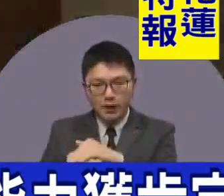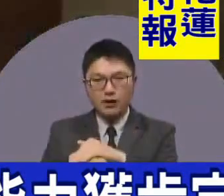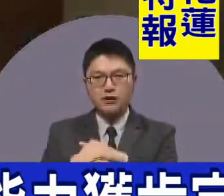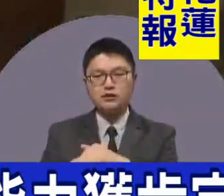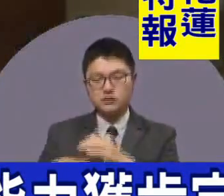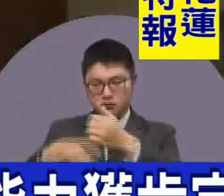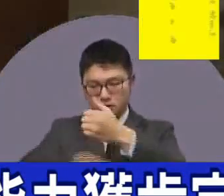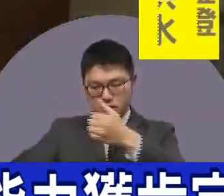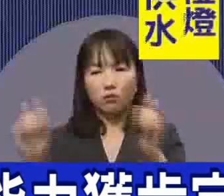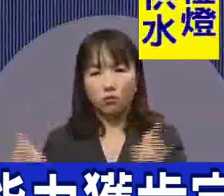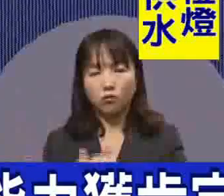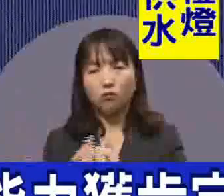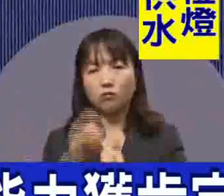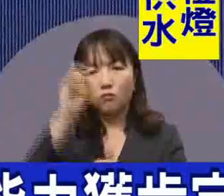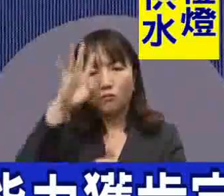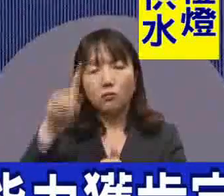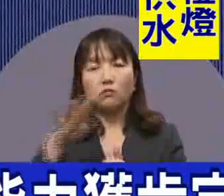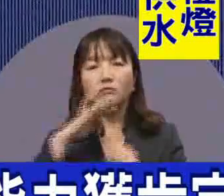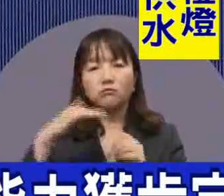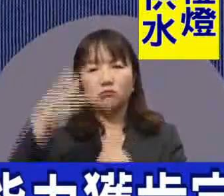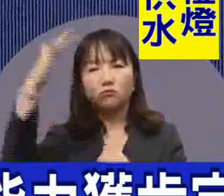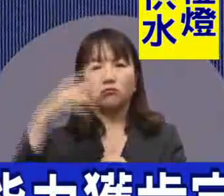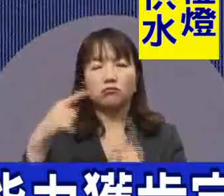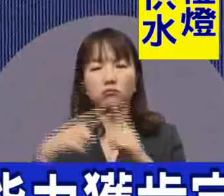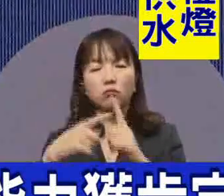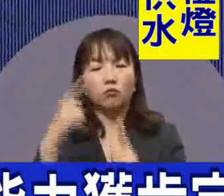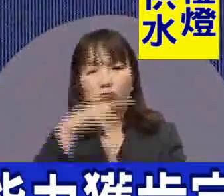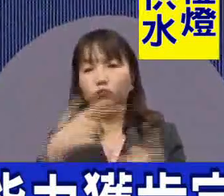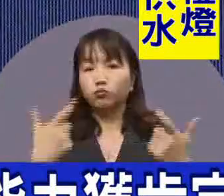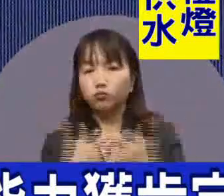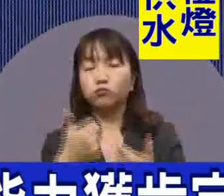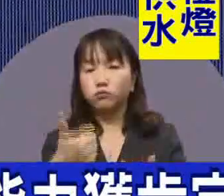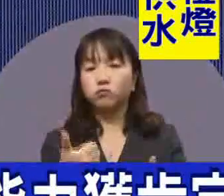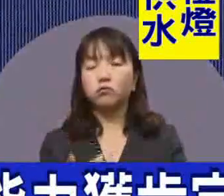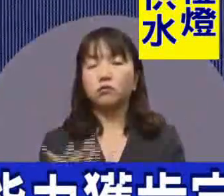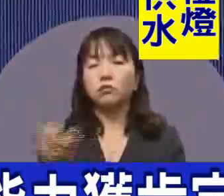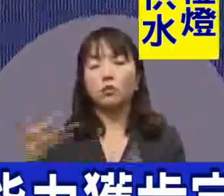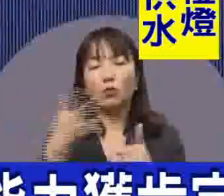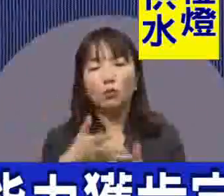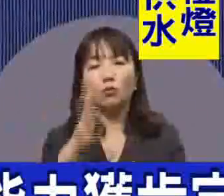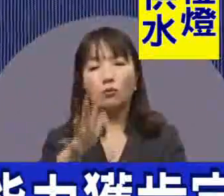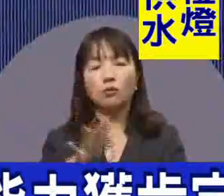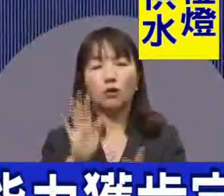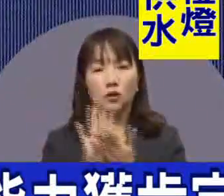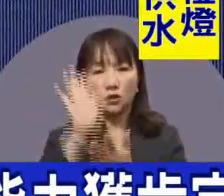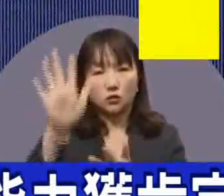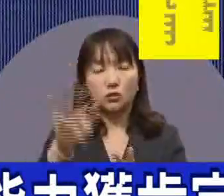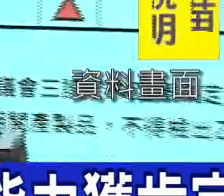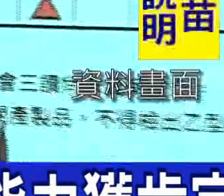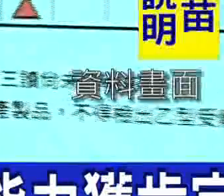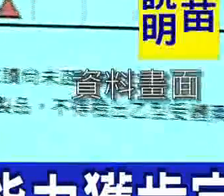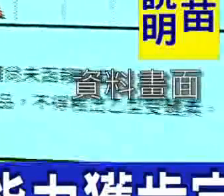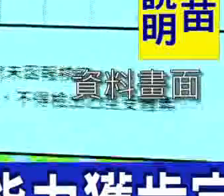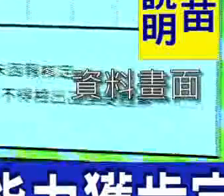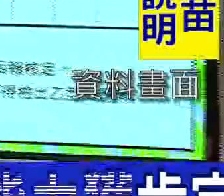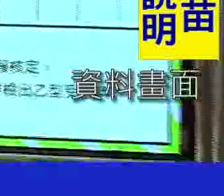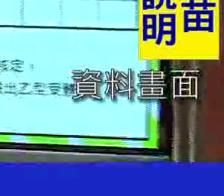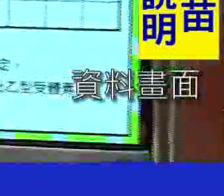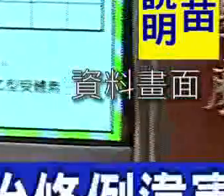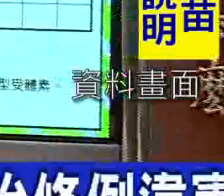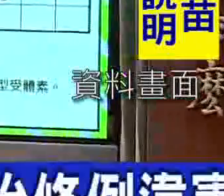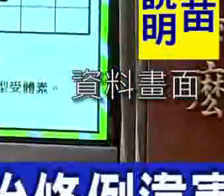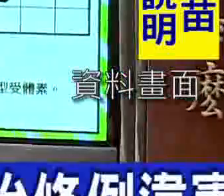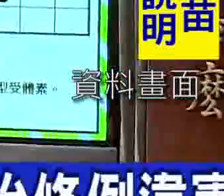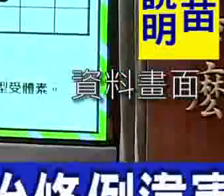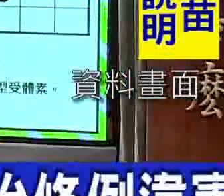要时间交接，透过参与晨报和各式会议进一步熟悉发言人工作。而他当时在莱猪进口风波时代表